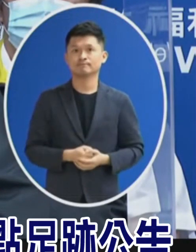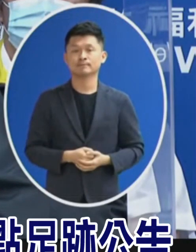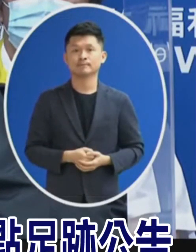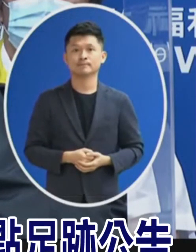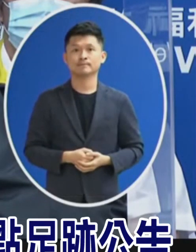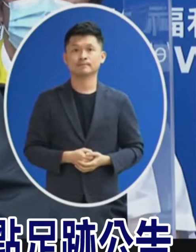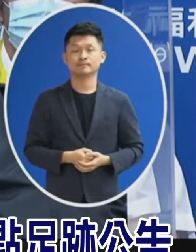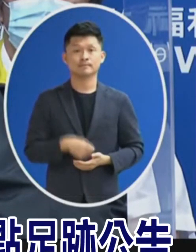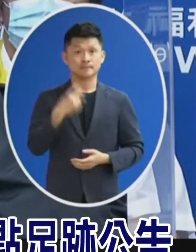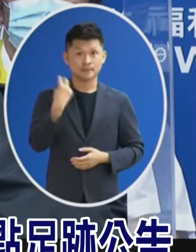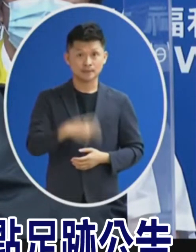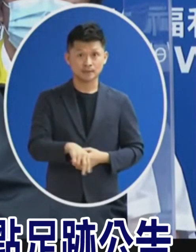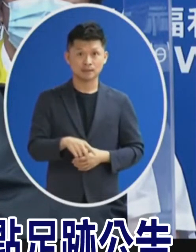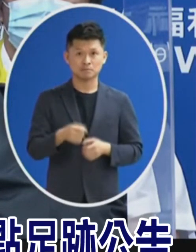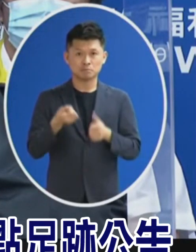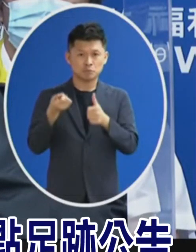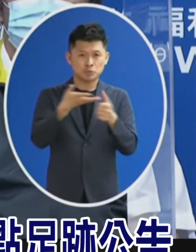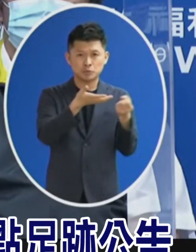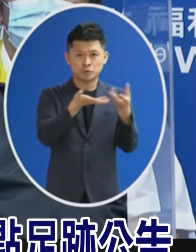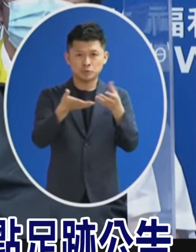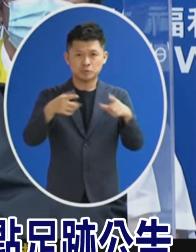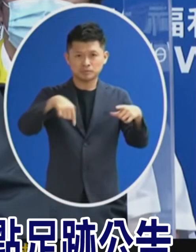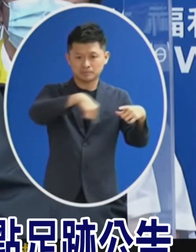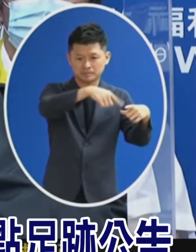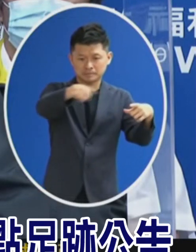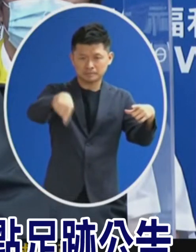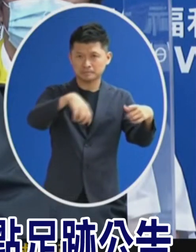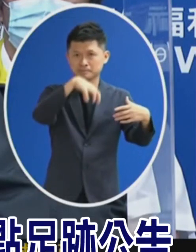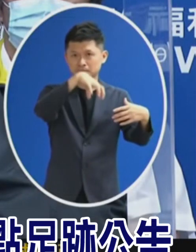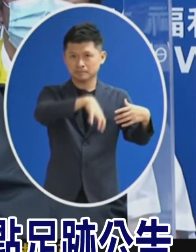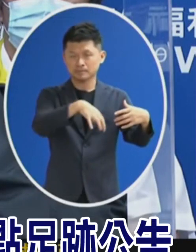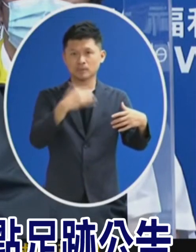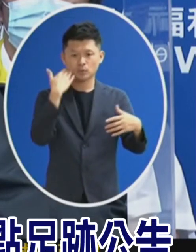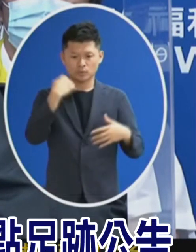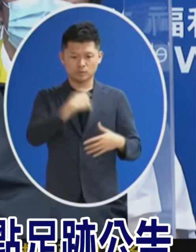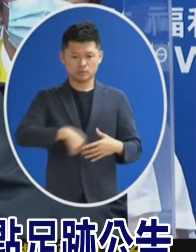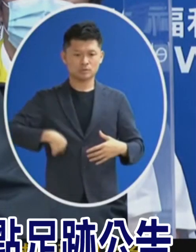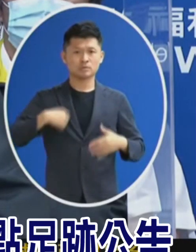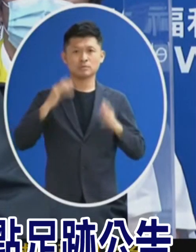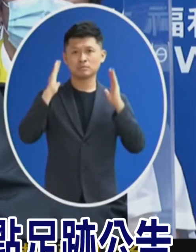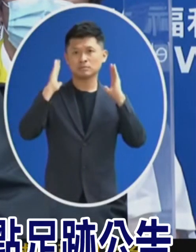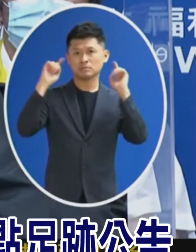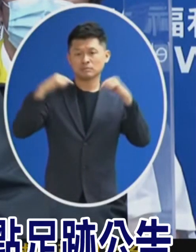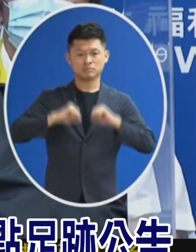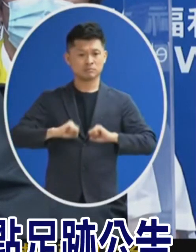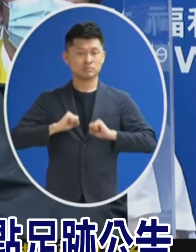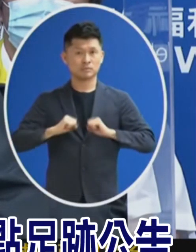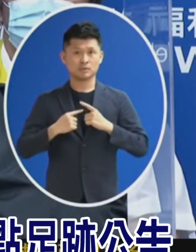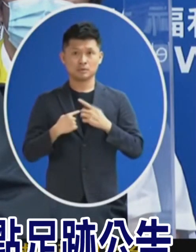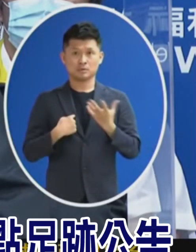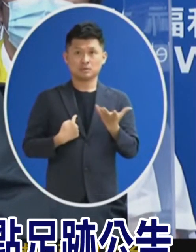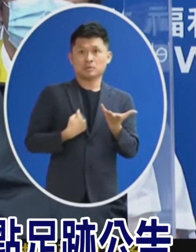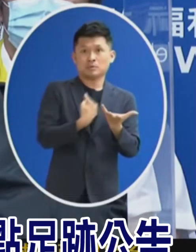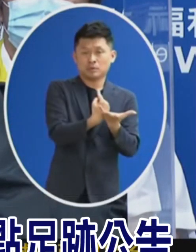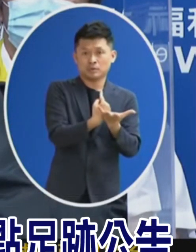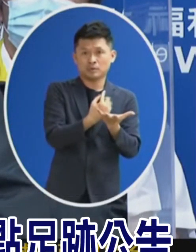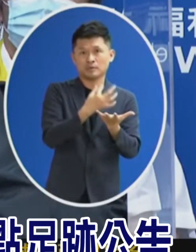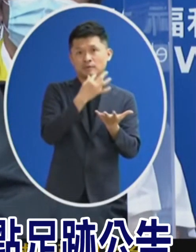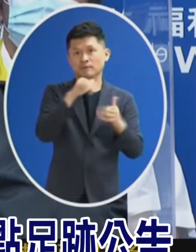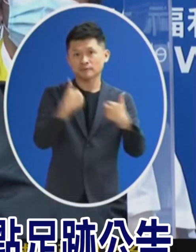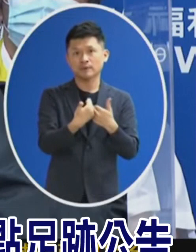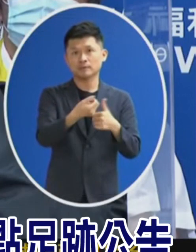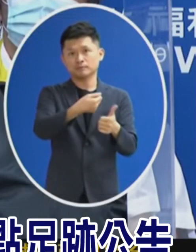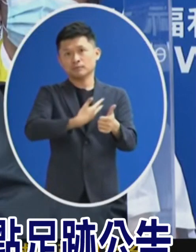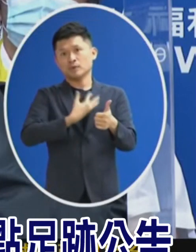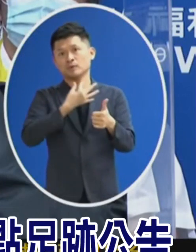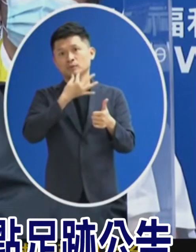面有相关的热点区域里面，那完全没有状况的人去那边也许会有增加自己染疫的风